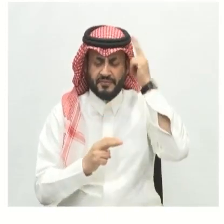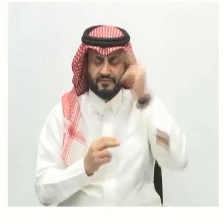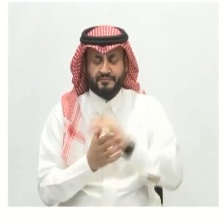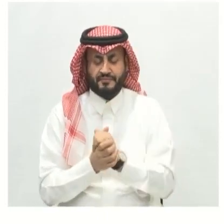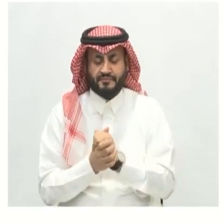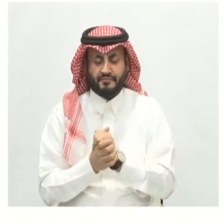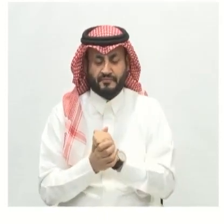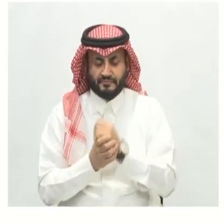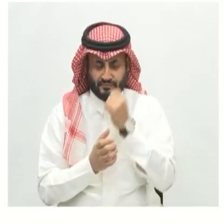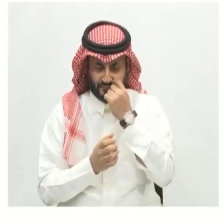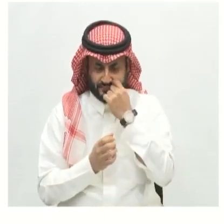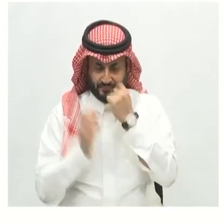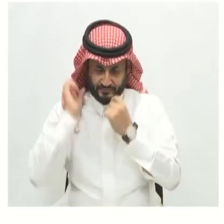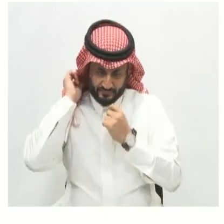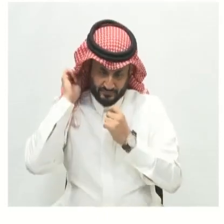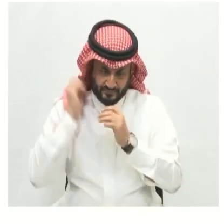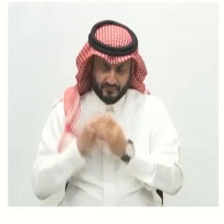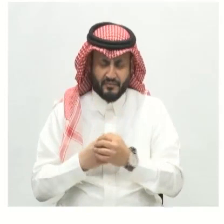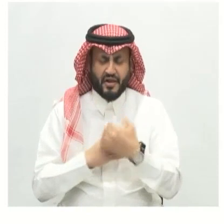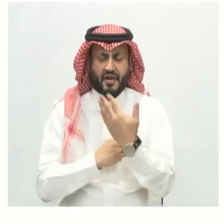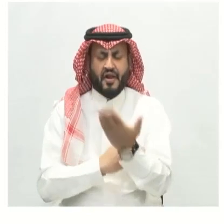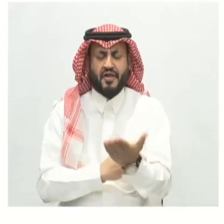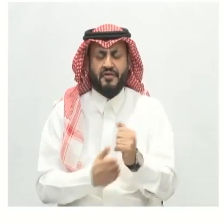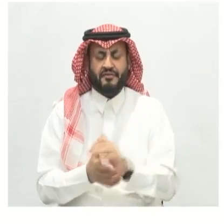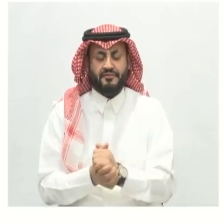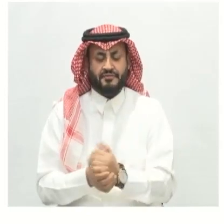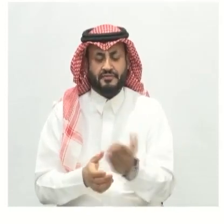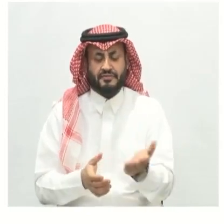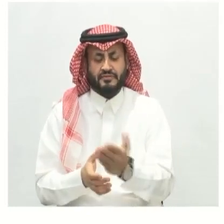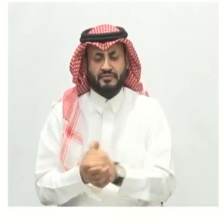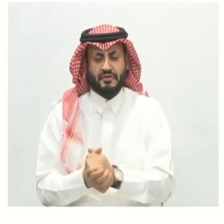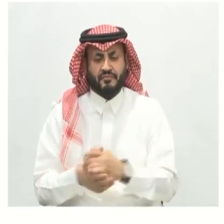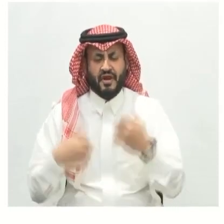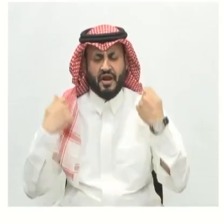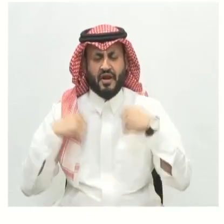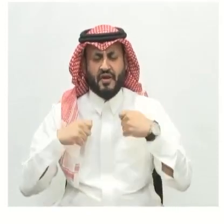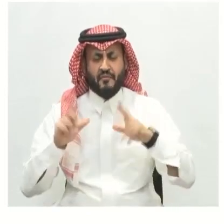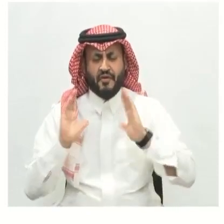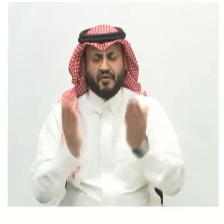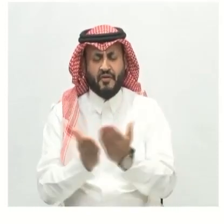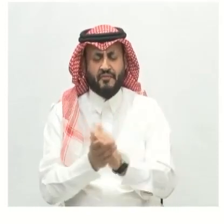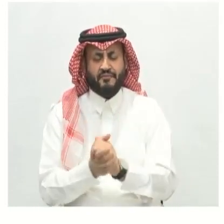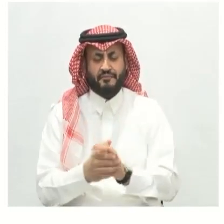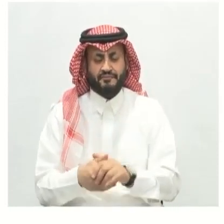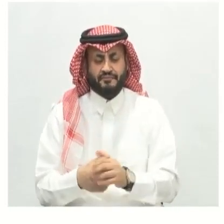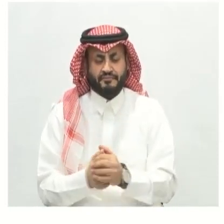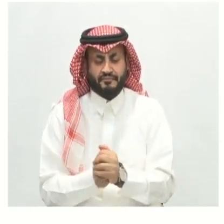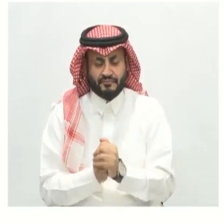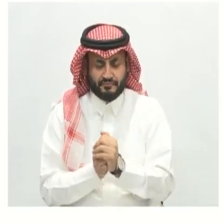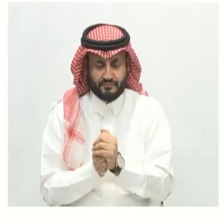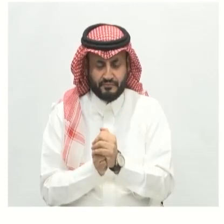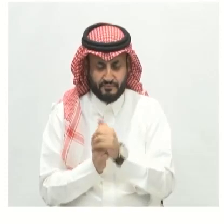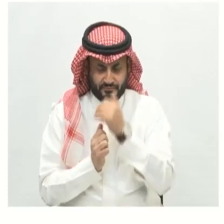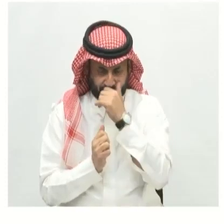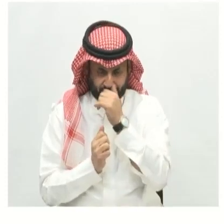والخصوصيه الاجتماعيه فقد صدرت لائحه بقرار من مجلس الوزراء رقم 444